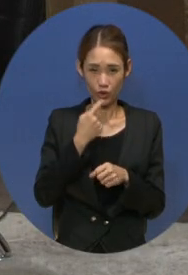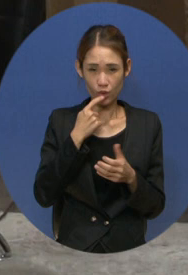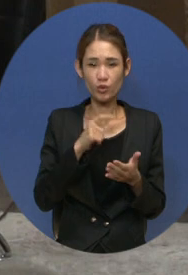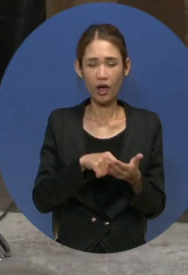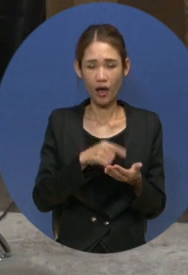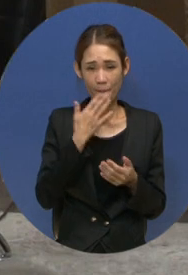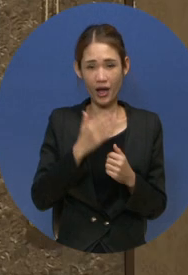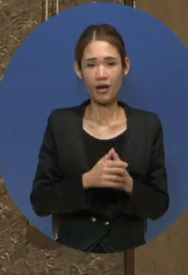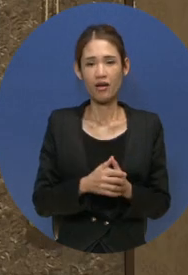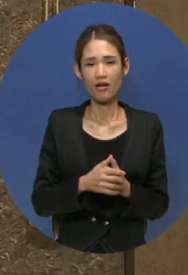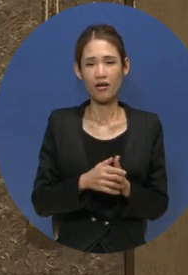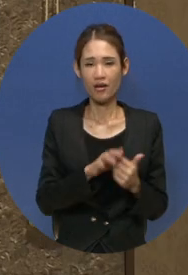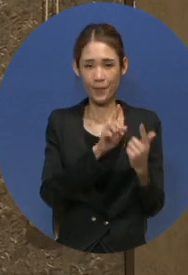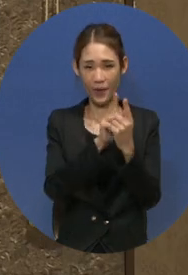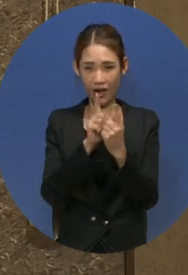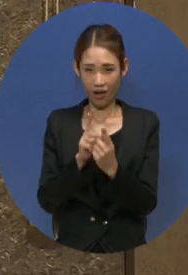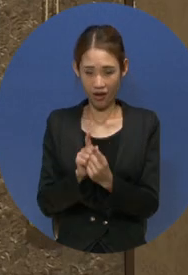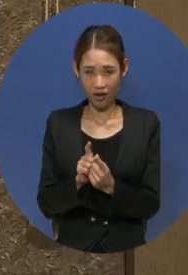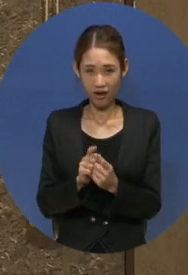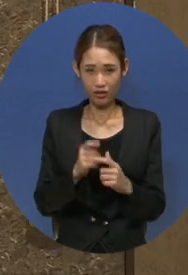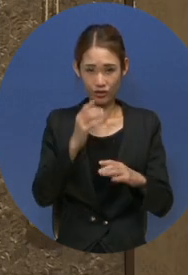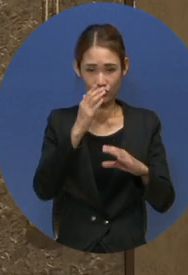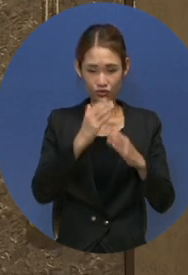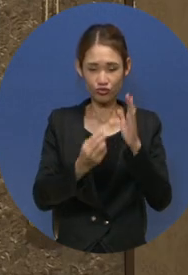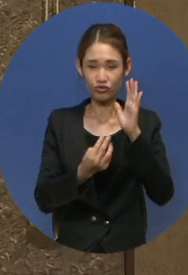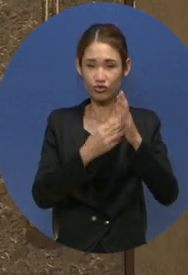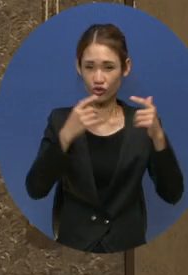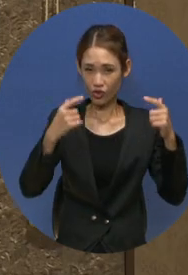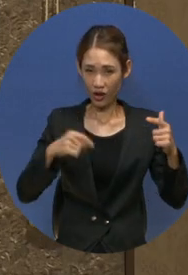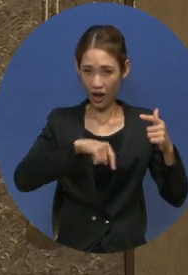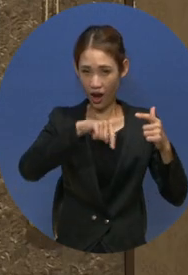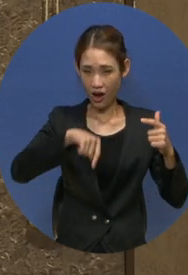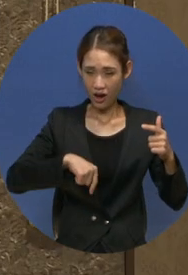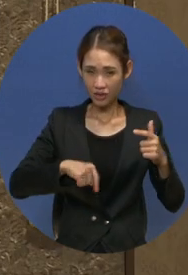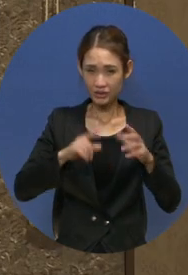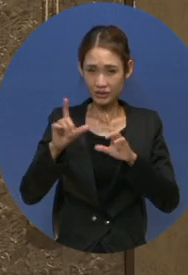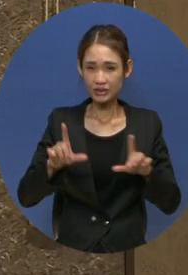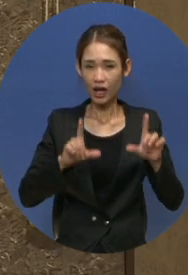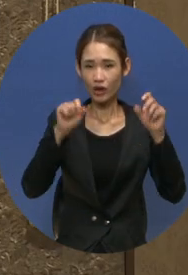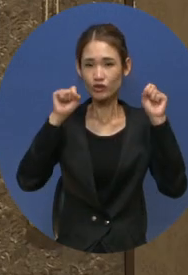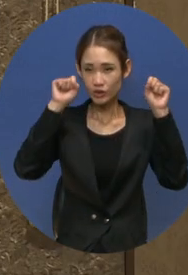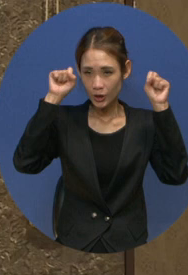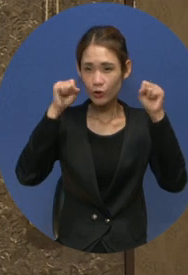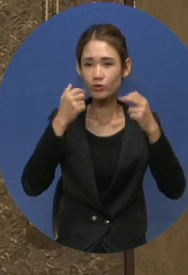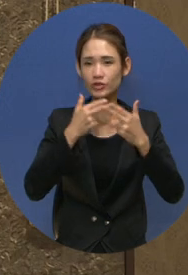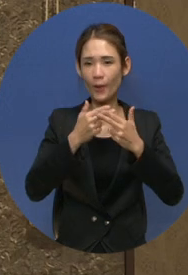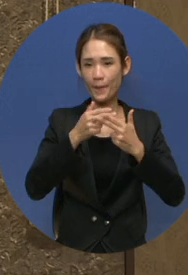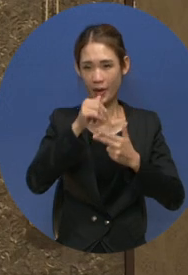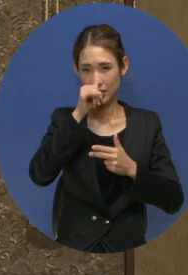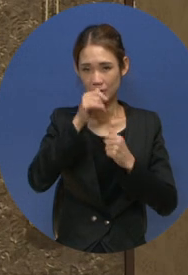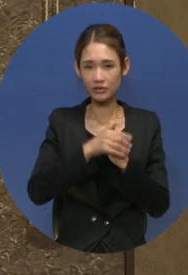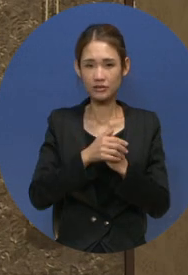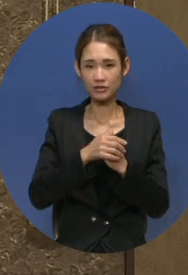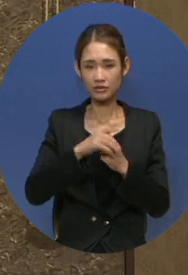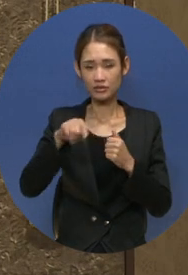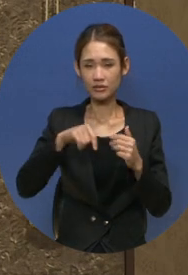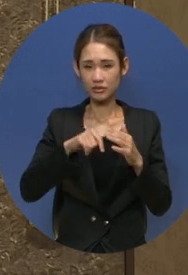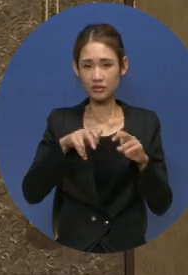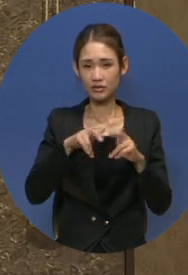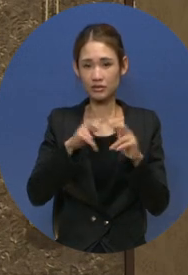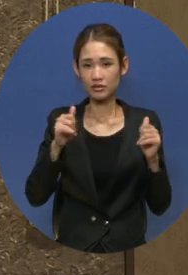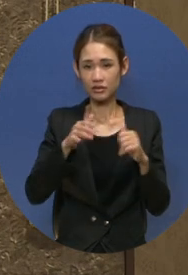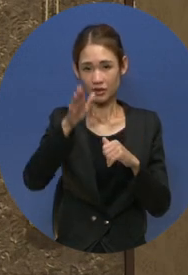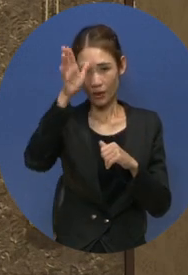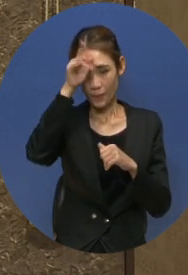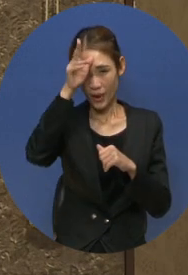그래서 그분들하고 또 만나갖고 그래서 저희가 중구 지역에 있는 생활체육 협회가 있는데 네. 거기에 예, 우리